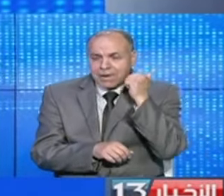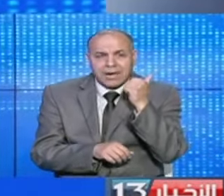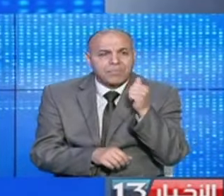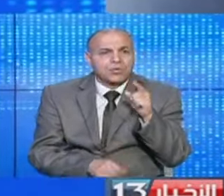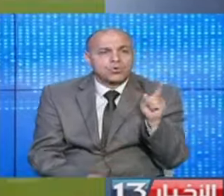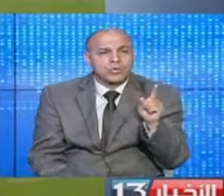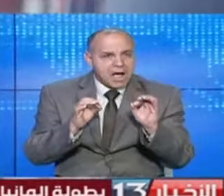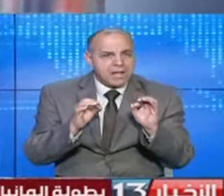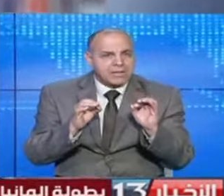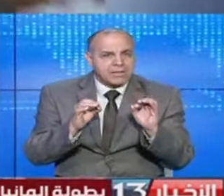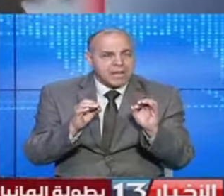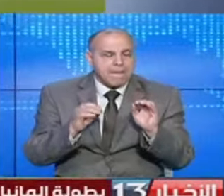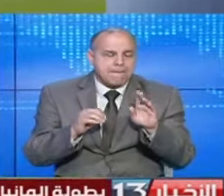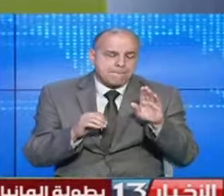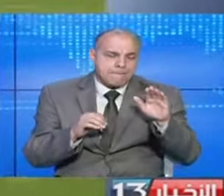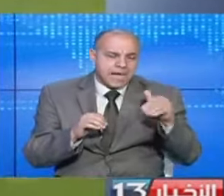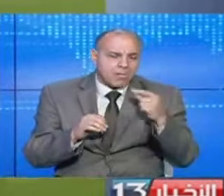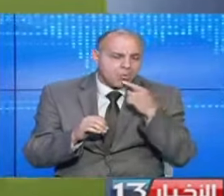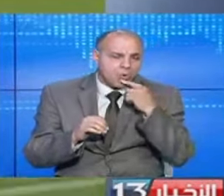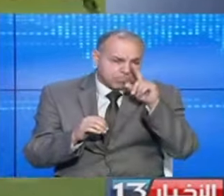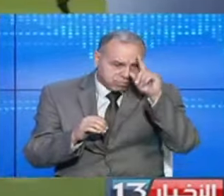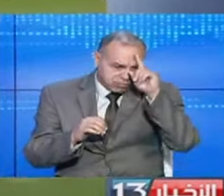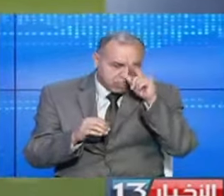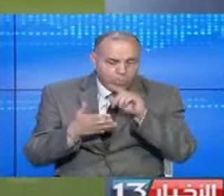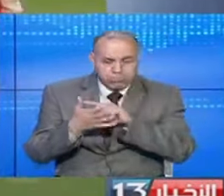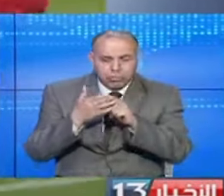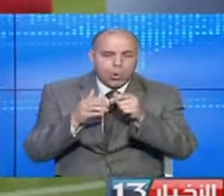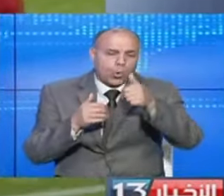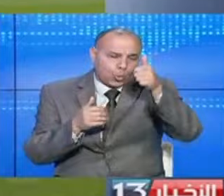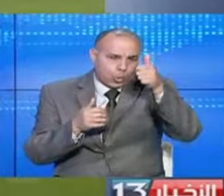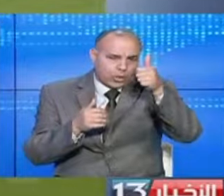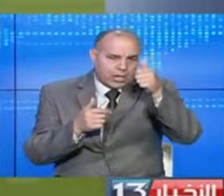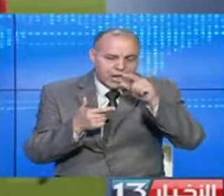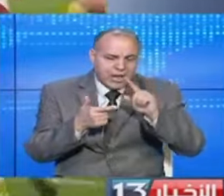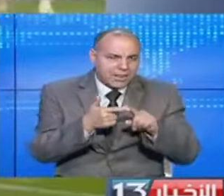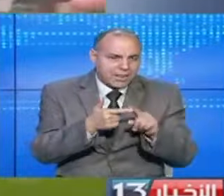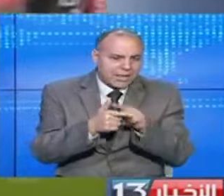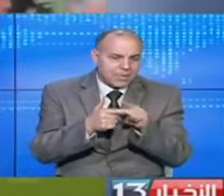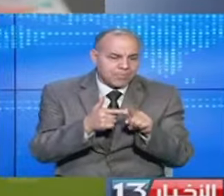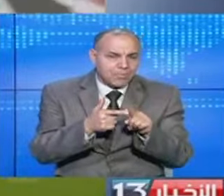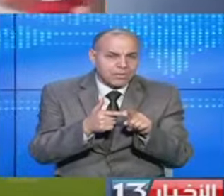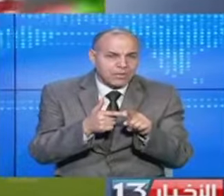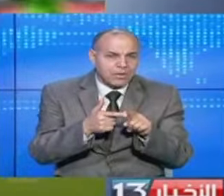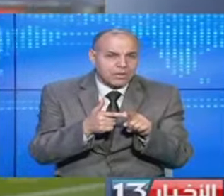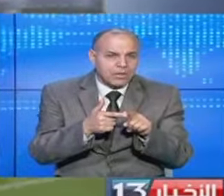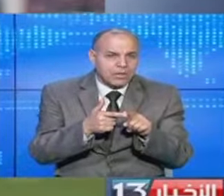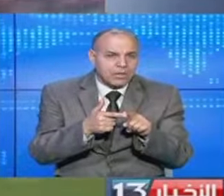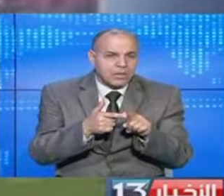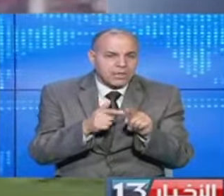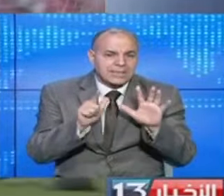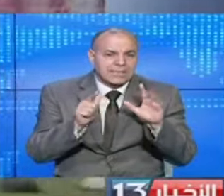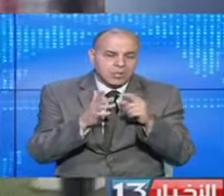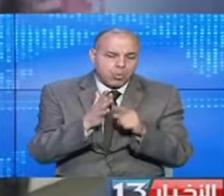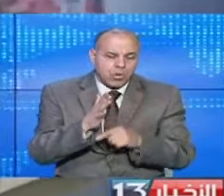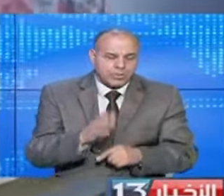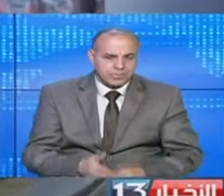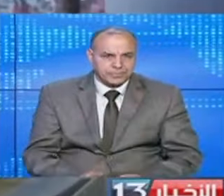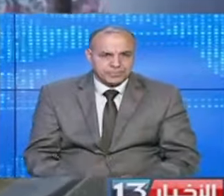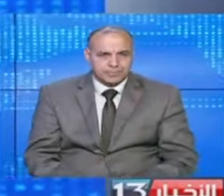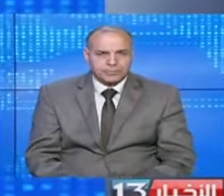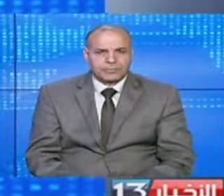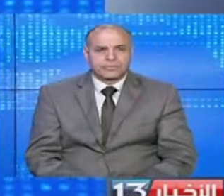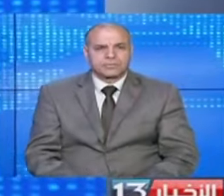ملاحقه لايبزيغ. بايرن ميونخ الفارق في الصدارة بينه وبين لايبزيغ إلى 7 نقاط.